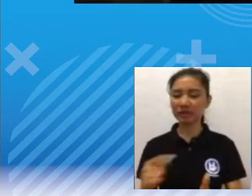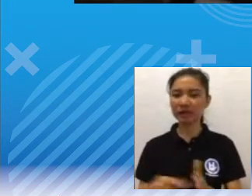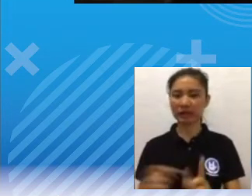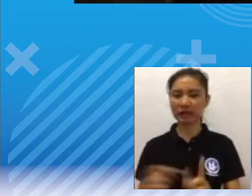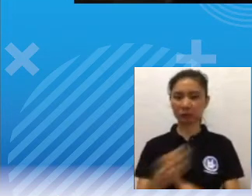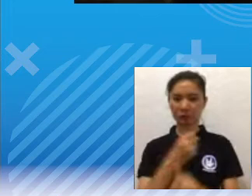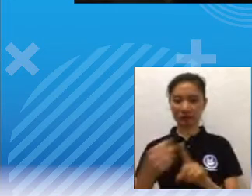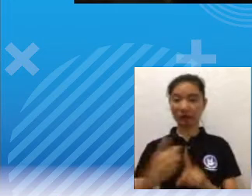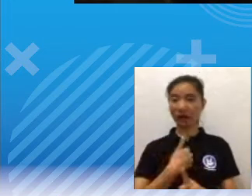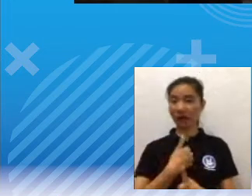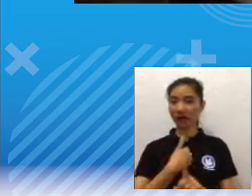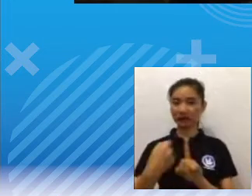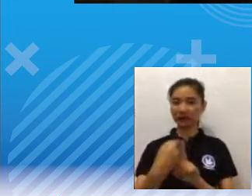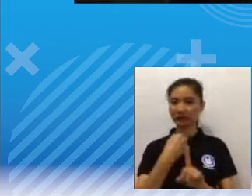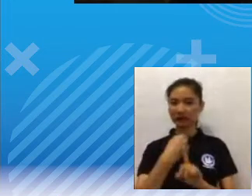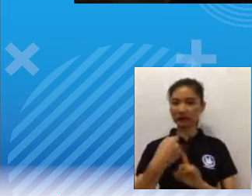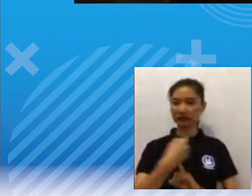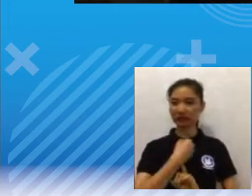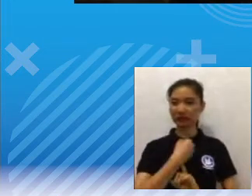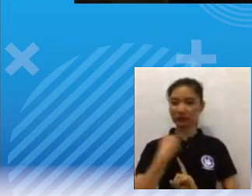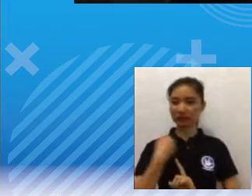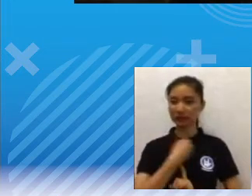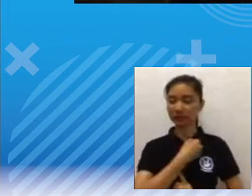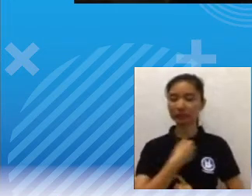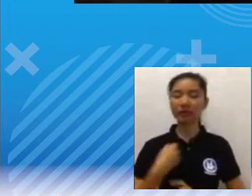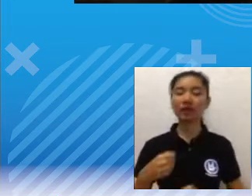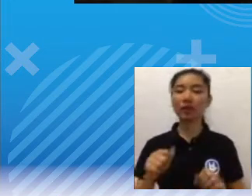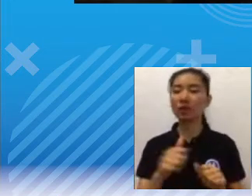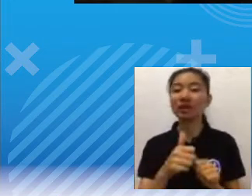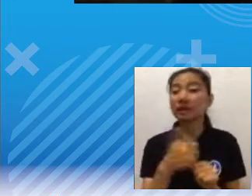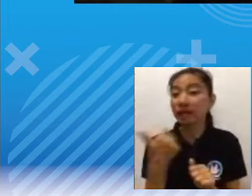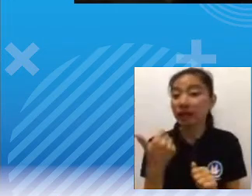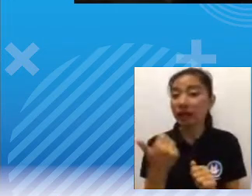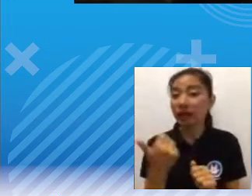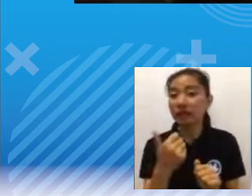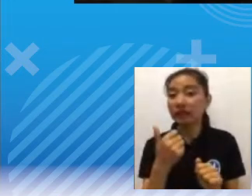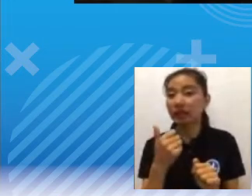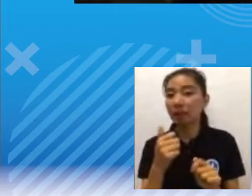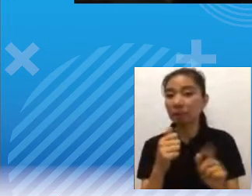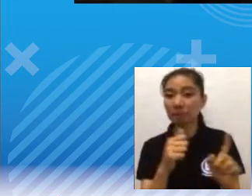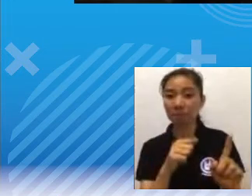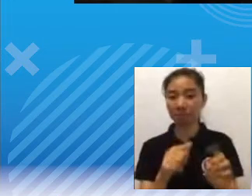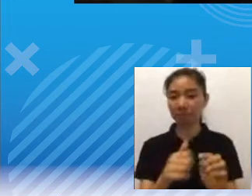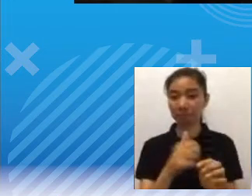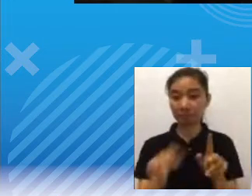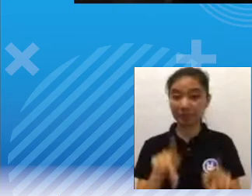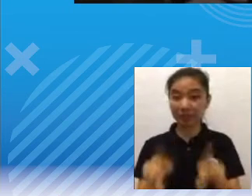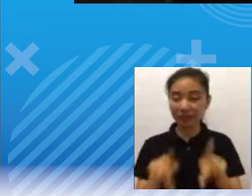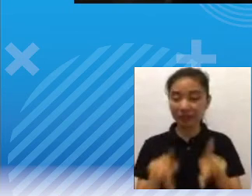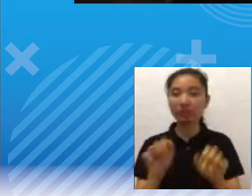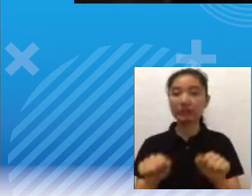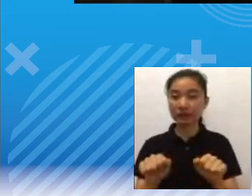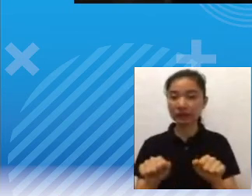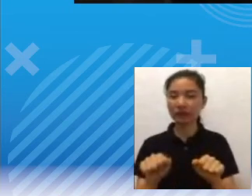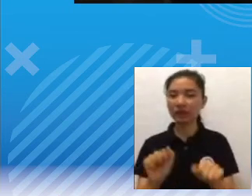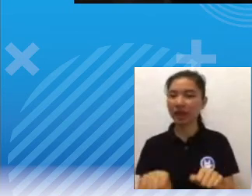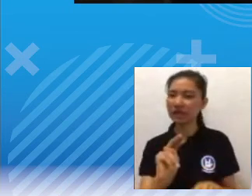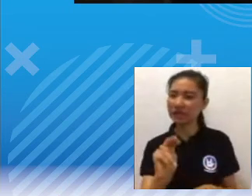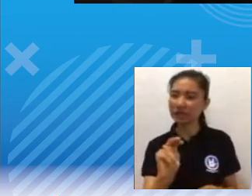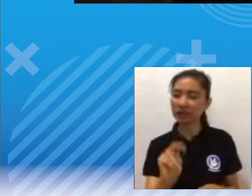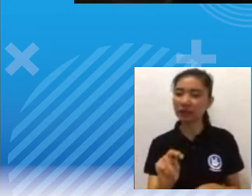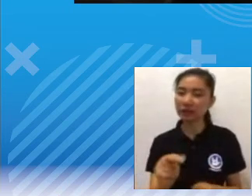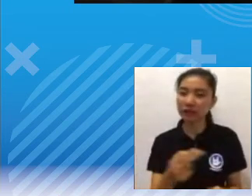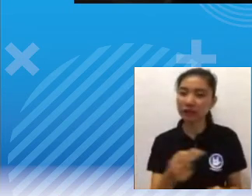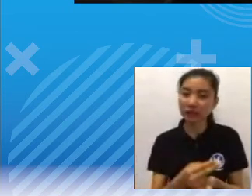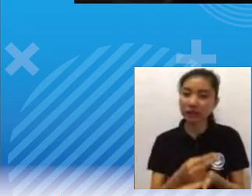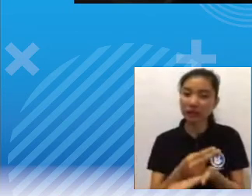sakta ng ibang tao, humingi ka na ng tulong. So, ano pa ba? Pag yung mood mo na